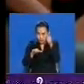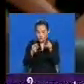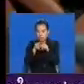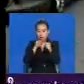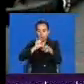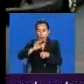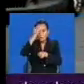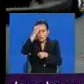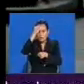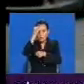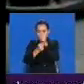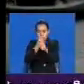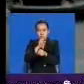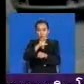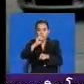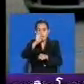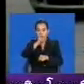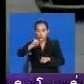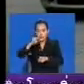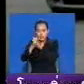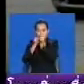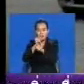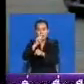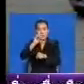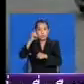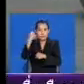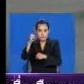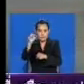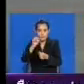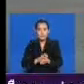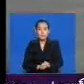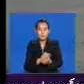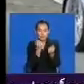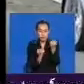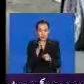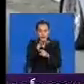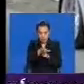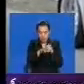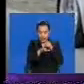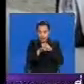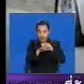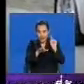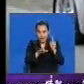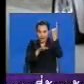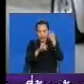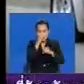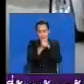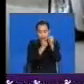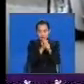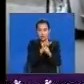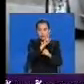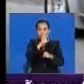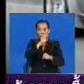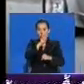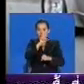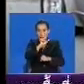ญี่ปุ่นประจำปี2009ถึง2010โดย Nissan Faraday รุ่นแรกเปิดตัวเมื่อปี1969เป็นรถ